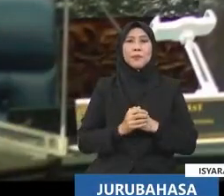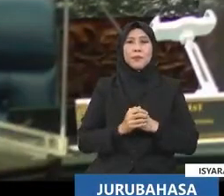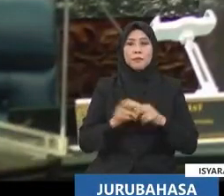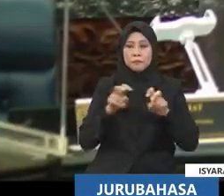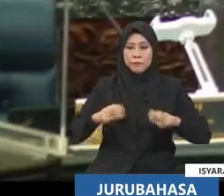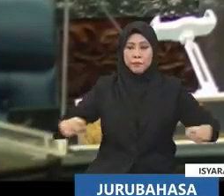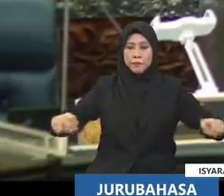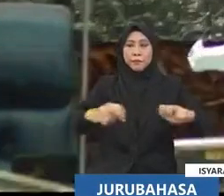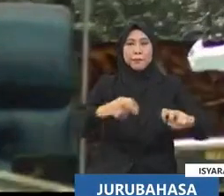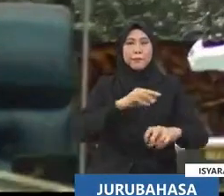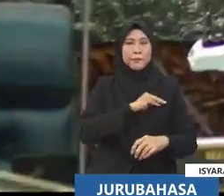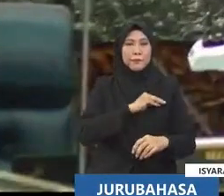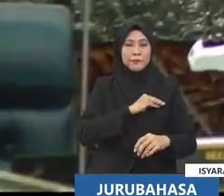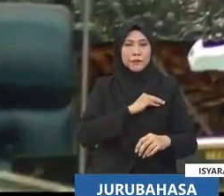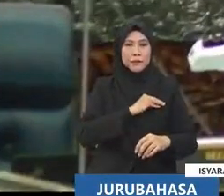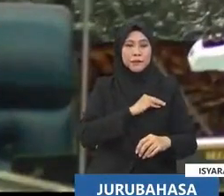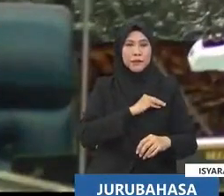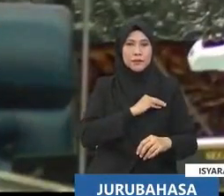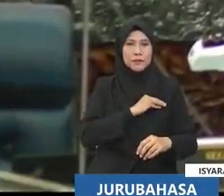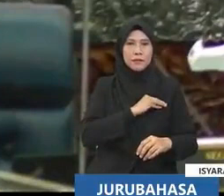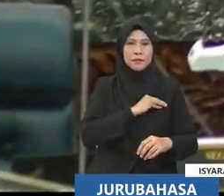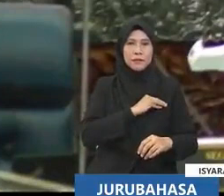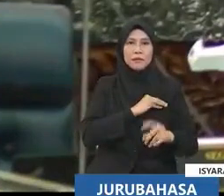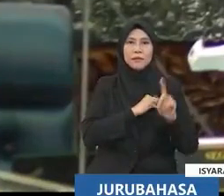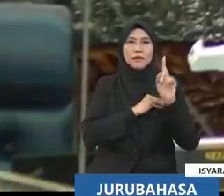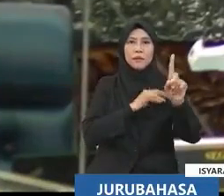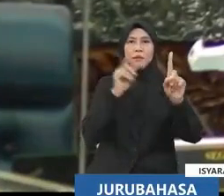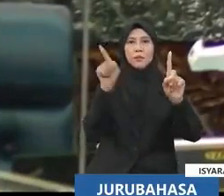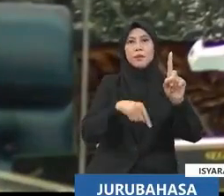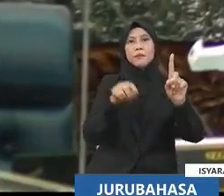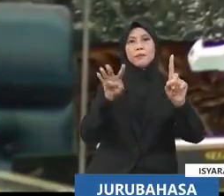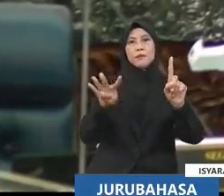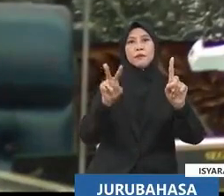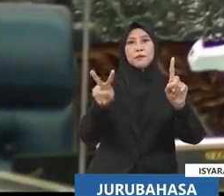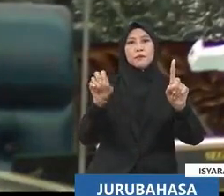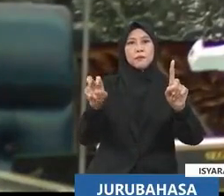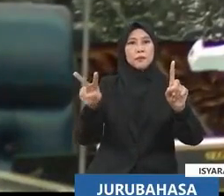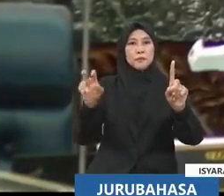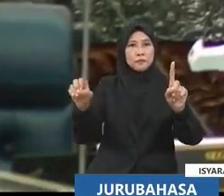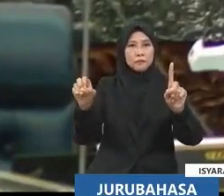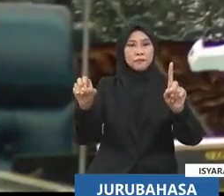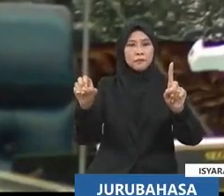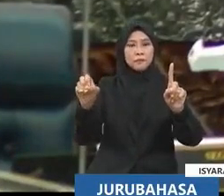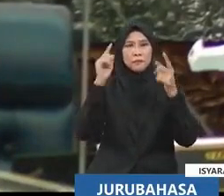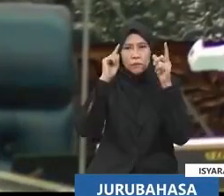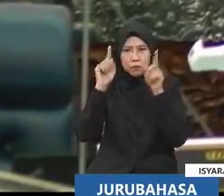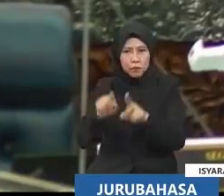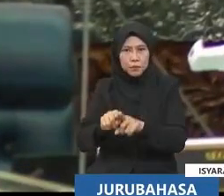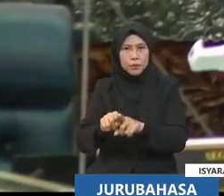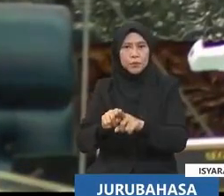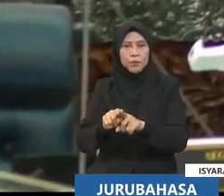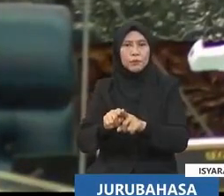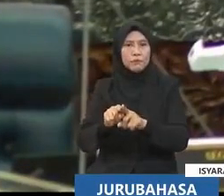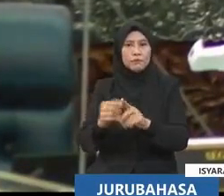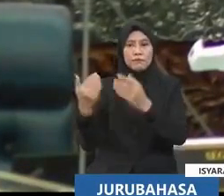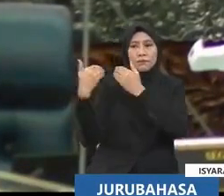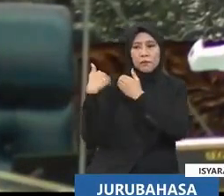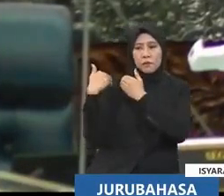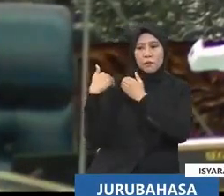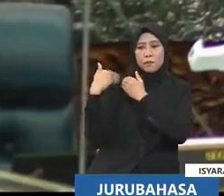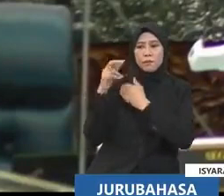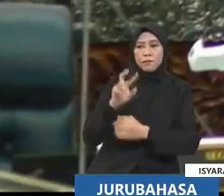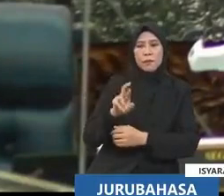Jemaah Menteri atau MJM pada 1 April 2020 telah bersetuju supaya tanggungjawab